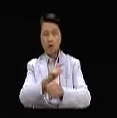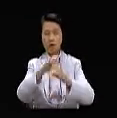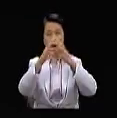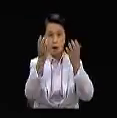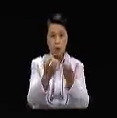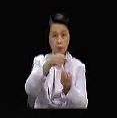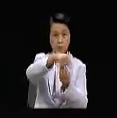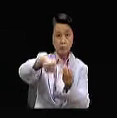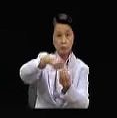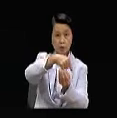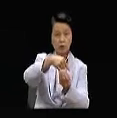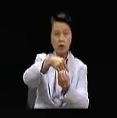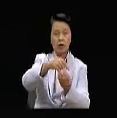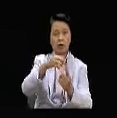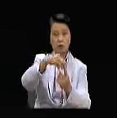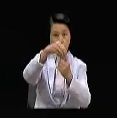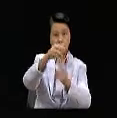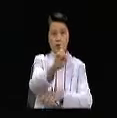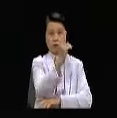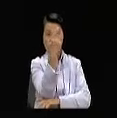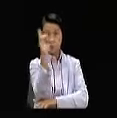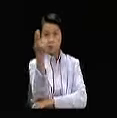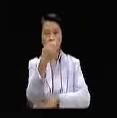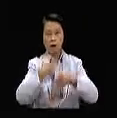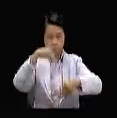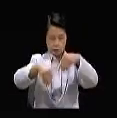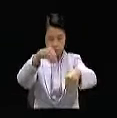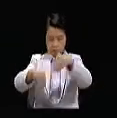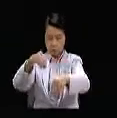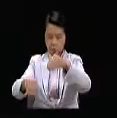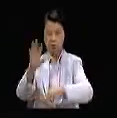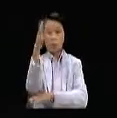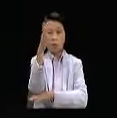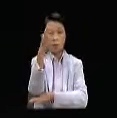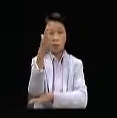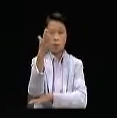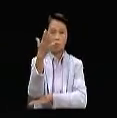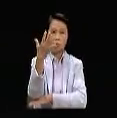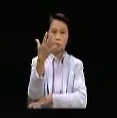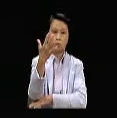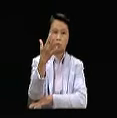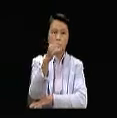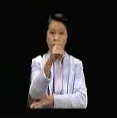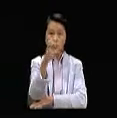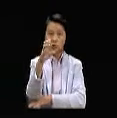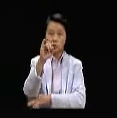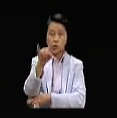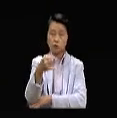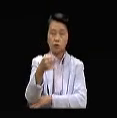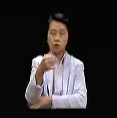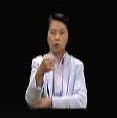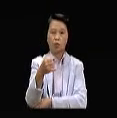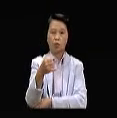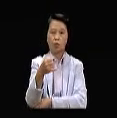khususnya hutan kita ada program tanam pokok 100000000 dalam tempoh lima tahun mananya satu